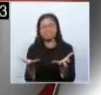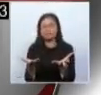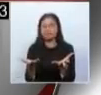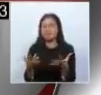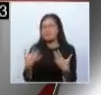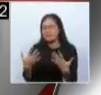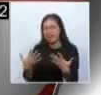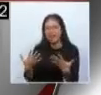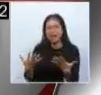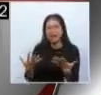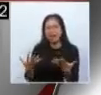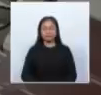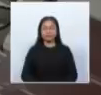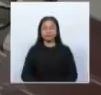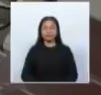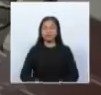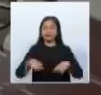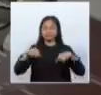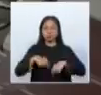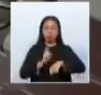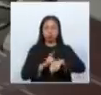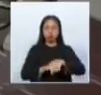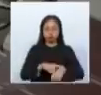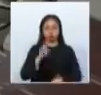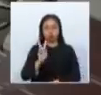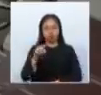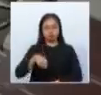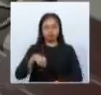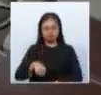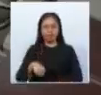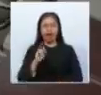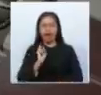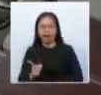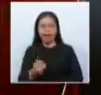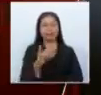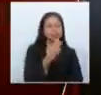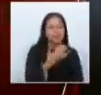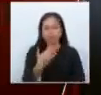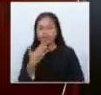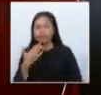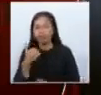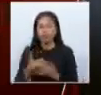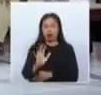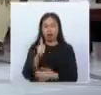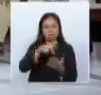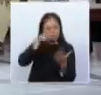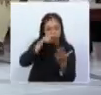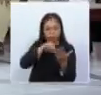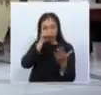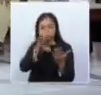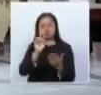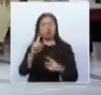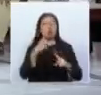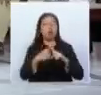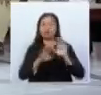yang kemudian digunakan dari jam segini sampai jam segini, kemudian bagaimana kita tahu akun-akun ini memang akun-akun netizen yang real atau